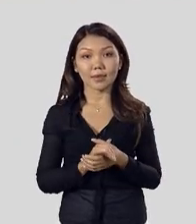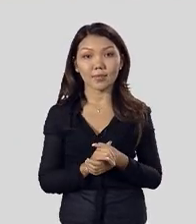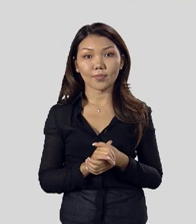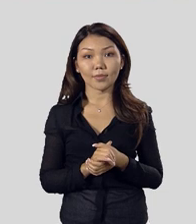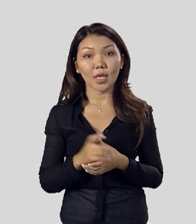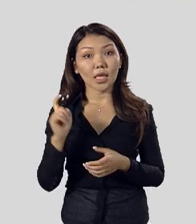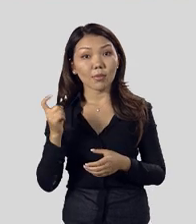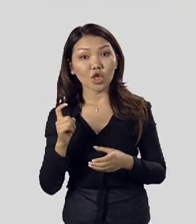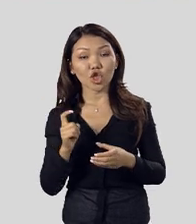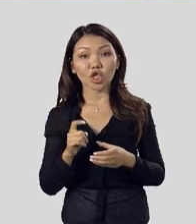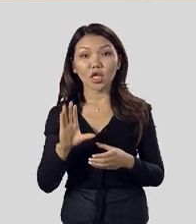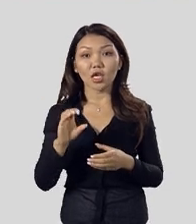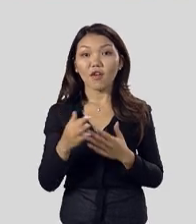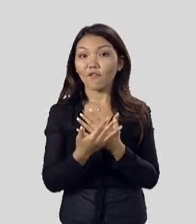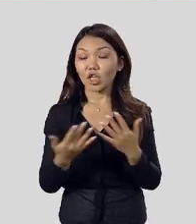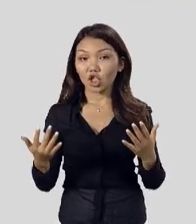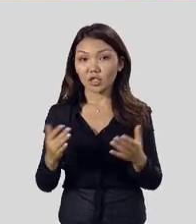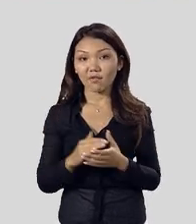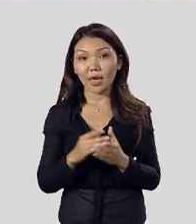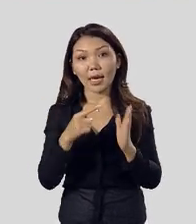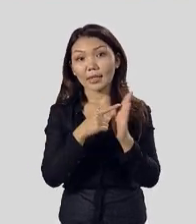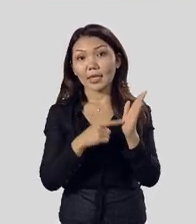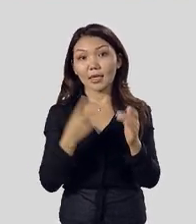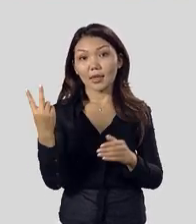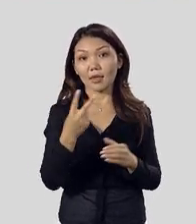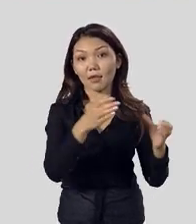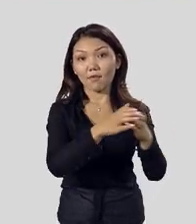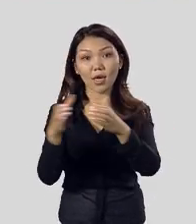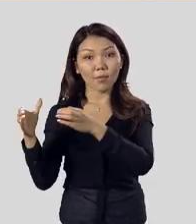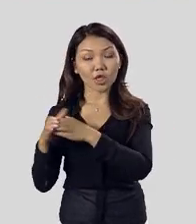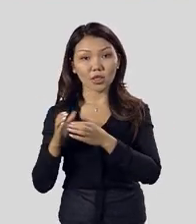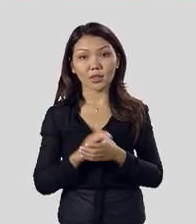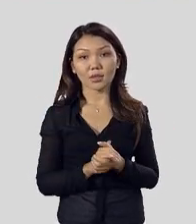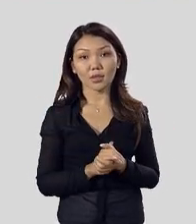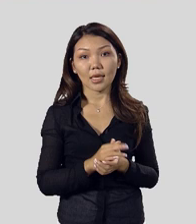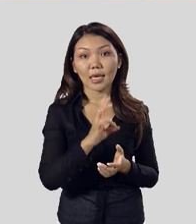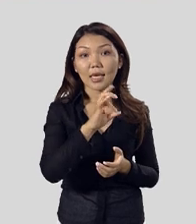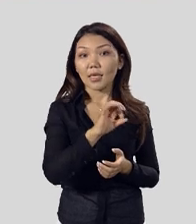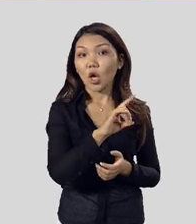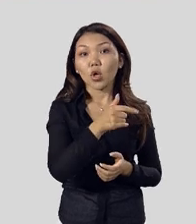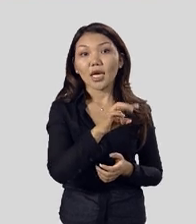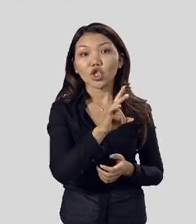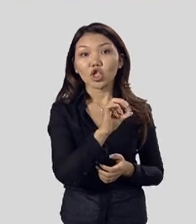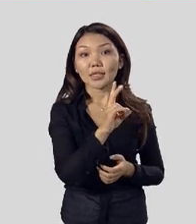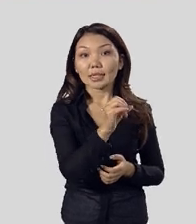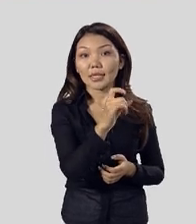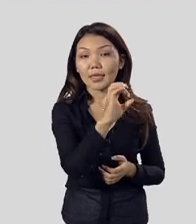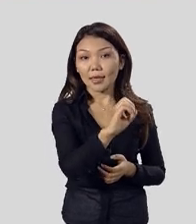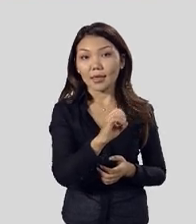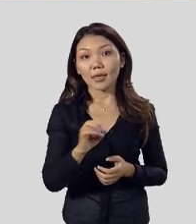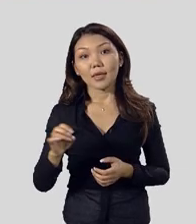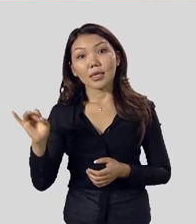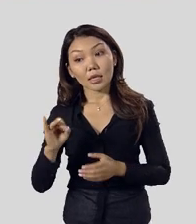вещества живых организмов делят на два больших класса неорганические и органические